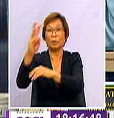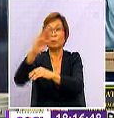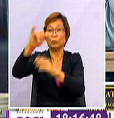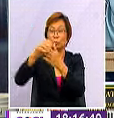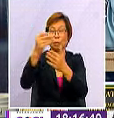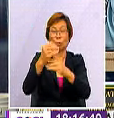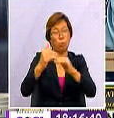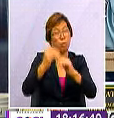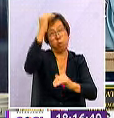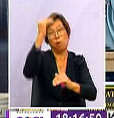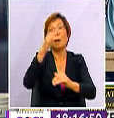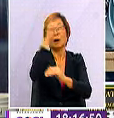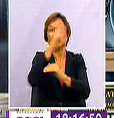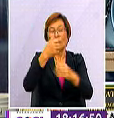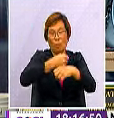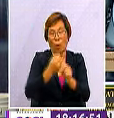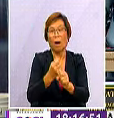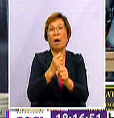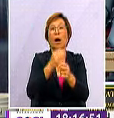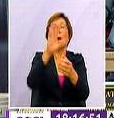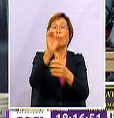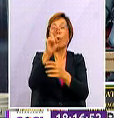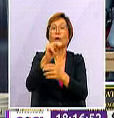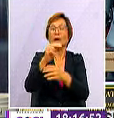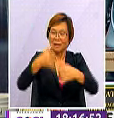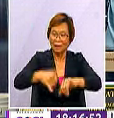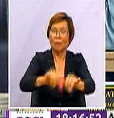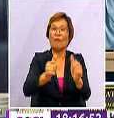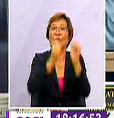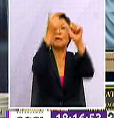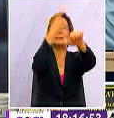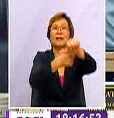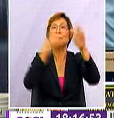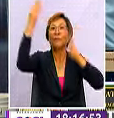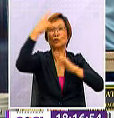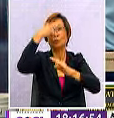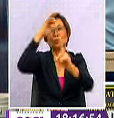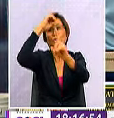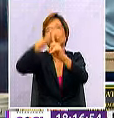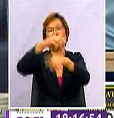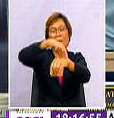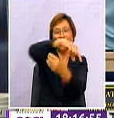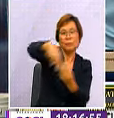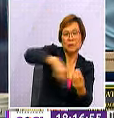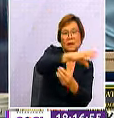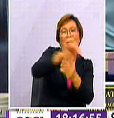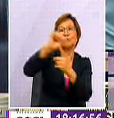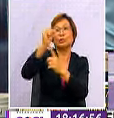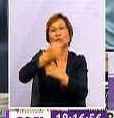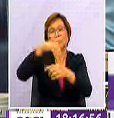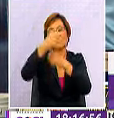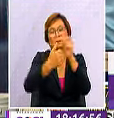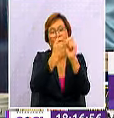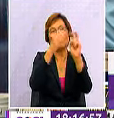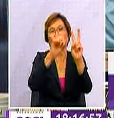RM666 juta. Kini kerajaan akan menerbitkan pula bon kelestarian pertama di Malaysia untuk tujuan alam sekitar dan sosial pada